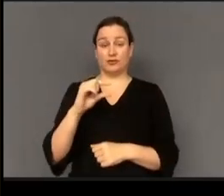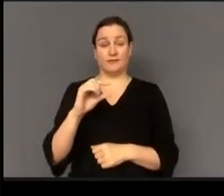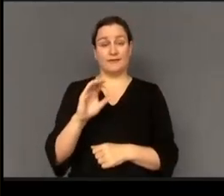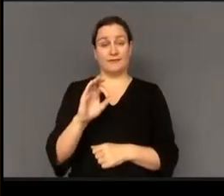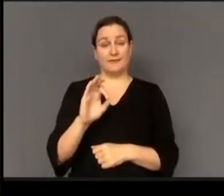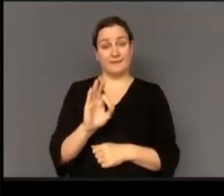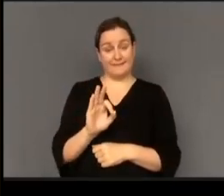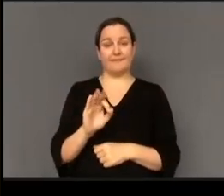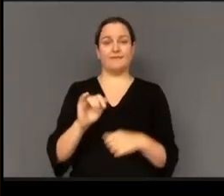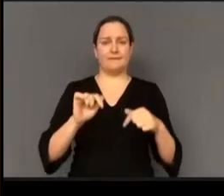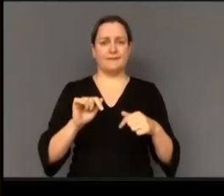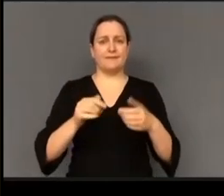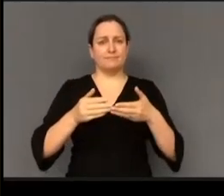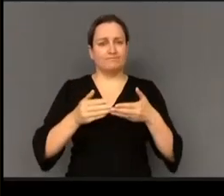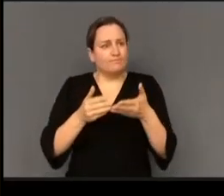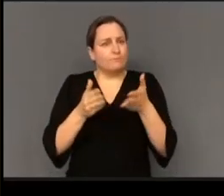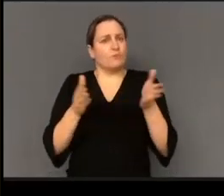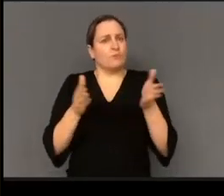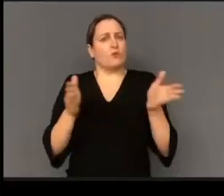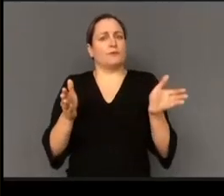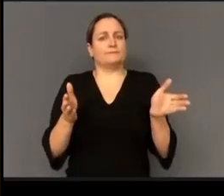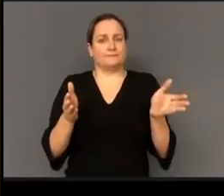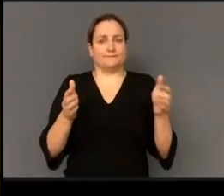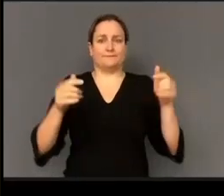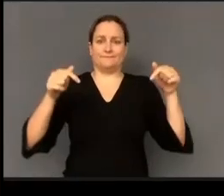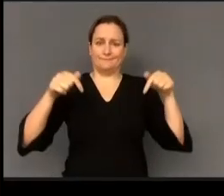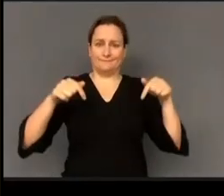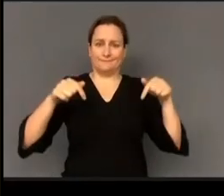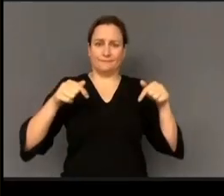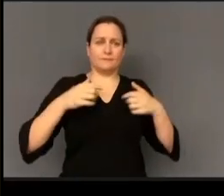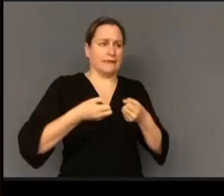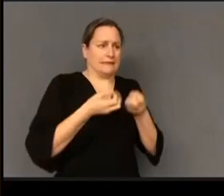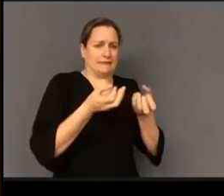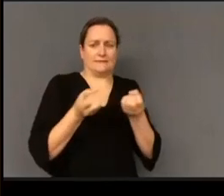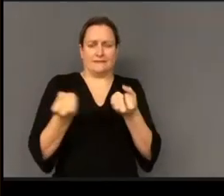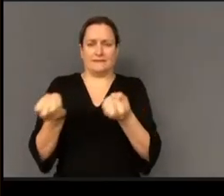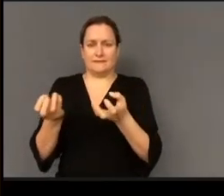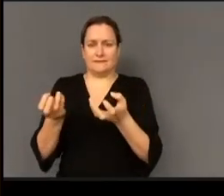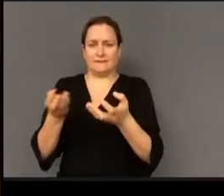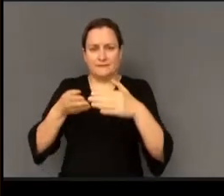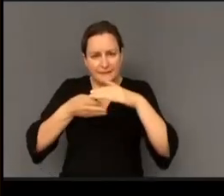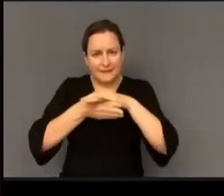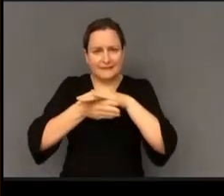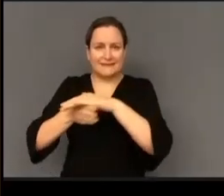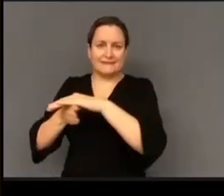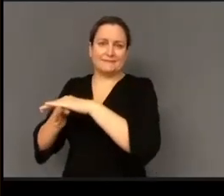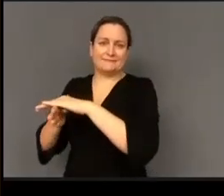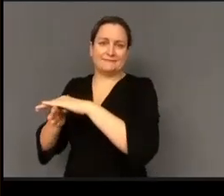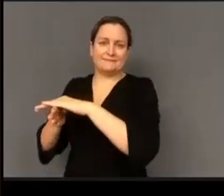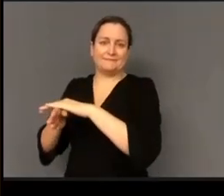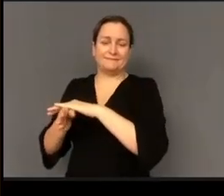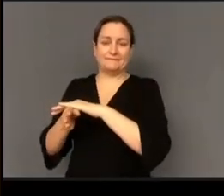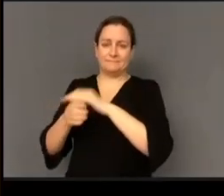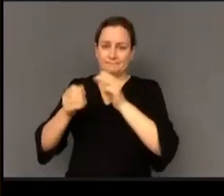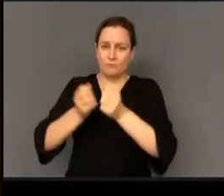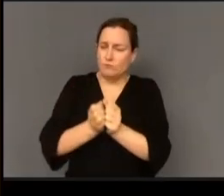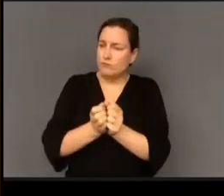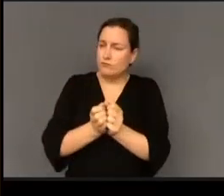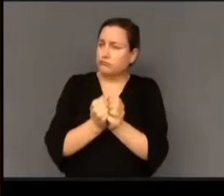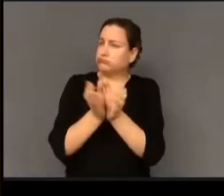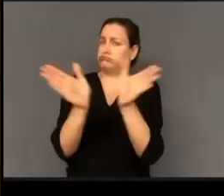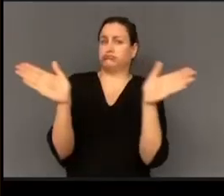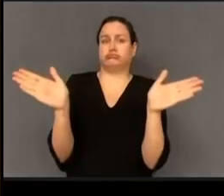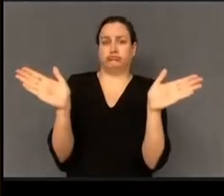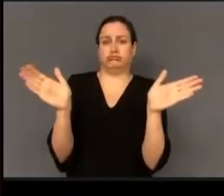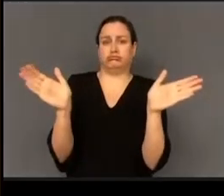た情報やサービスへのアクセスを可能とするものでありえ生活